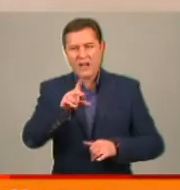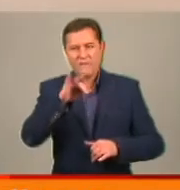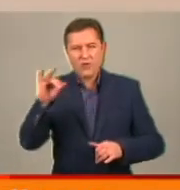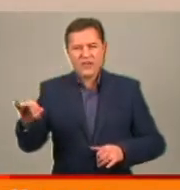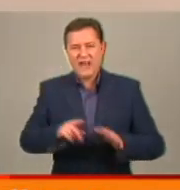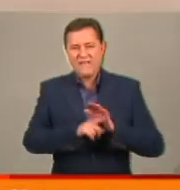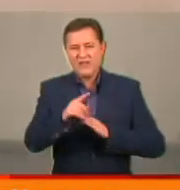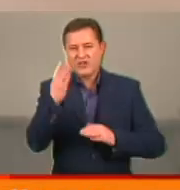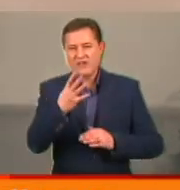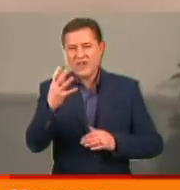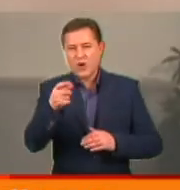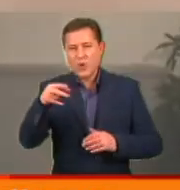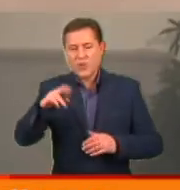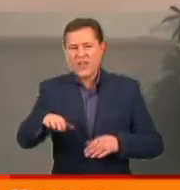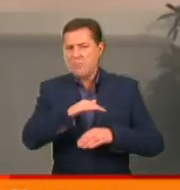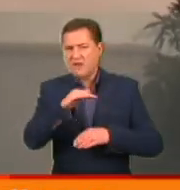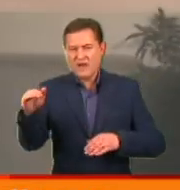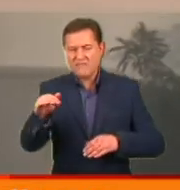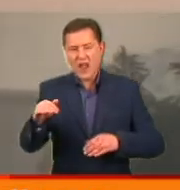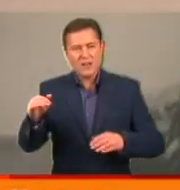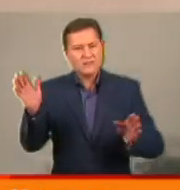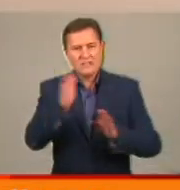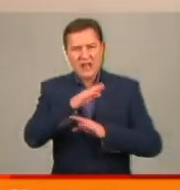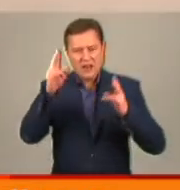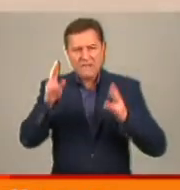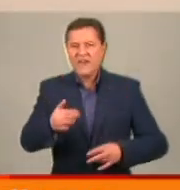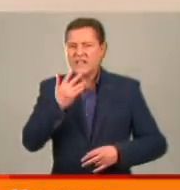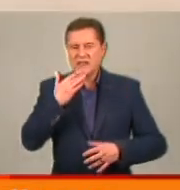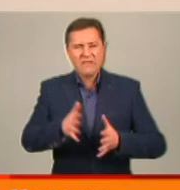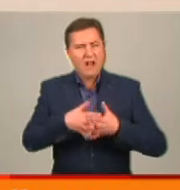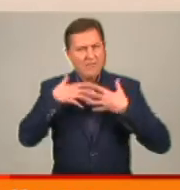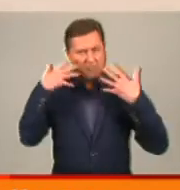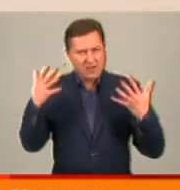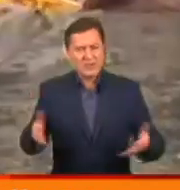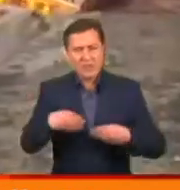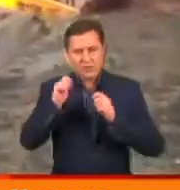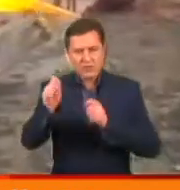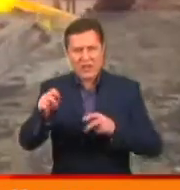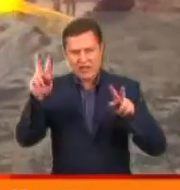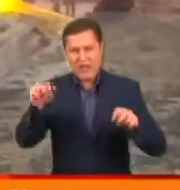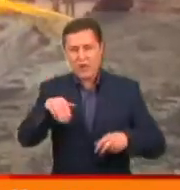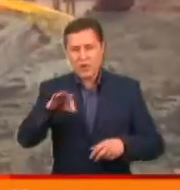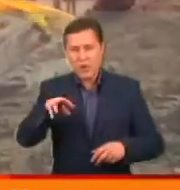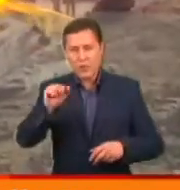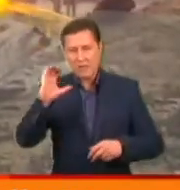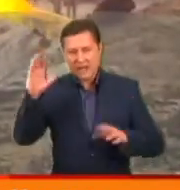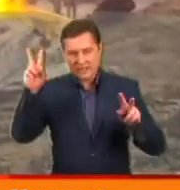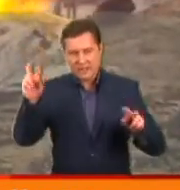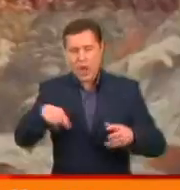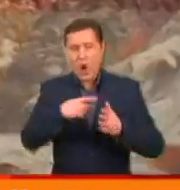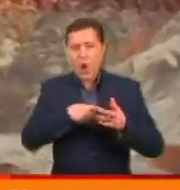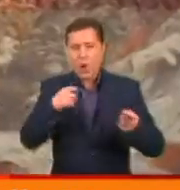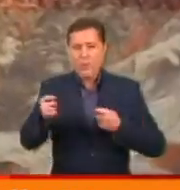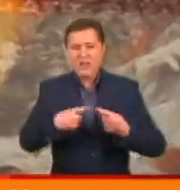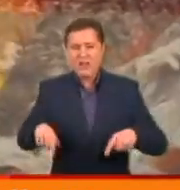грудня. Його вже прирівняли до стихійного лиха національного масштабу. І навіть дали назву Томас. Губернатор штату